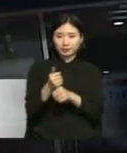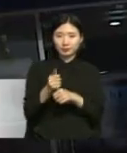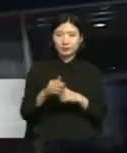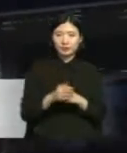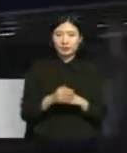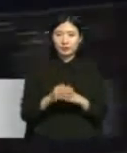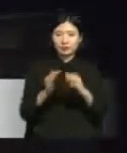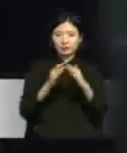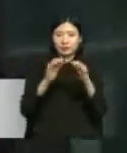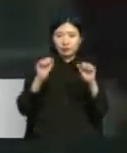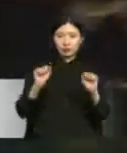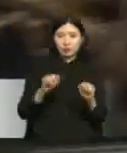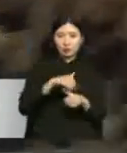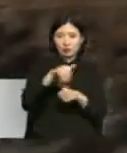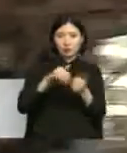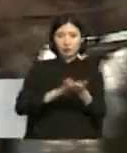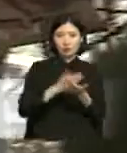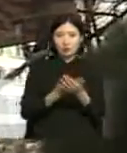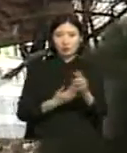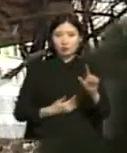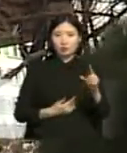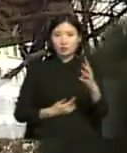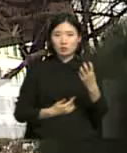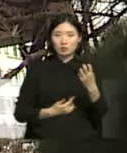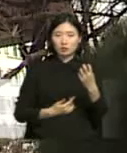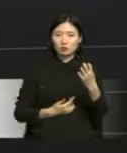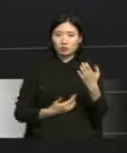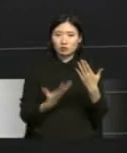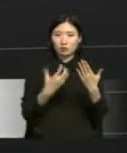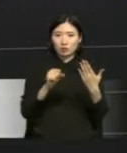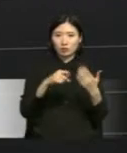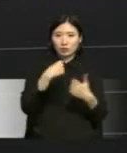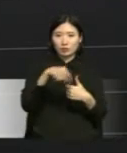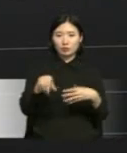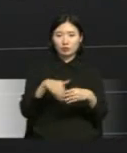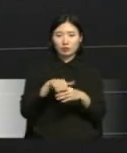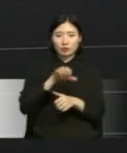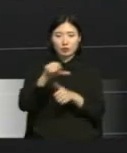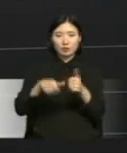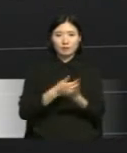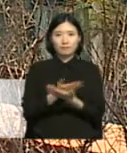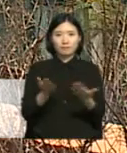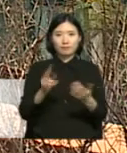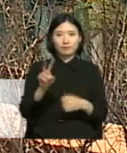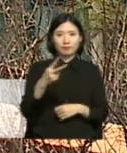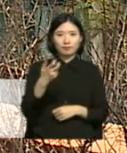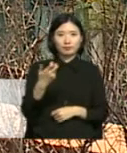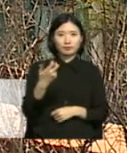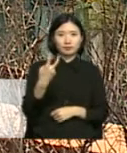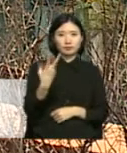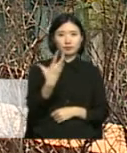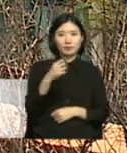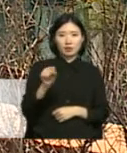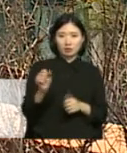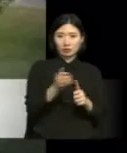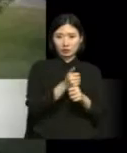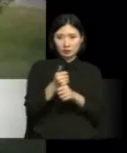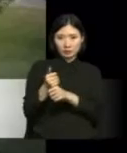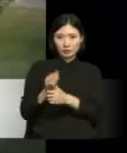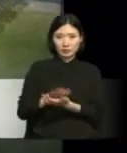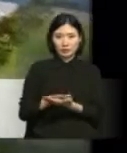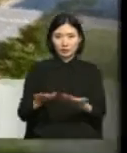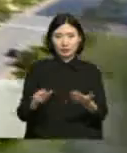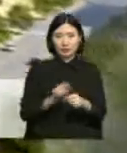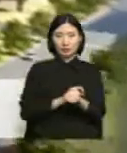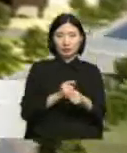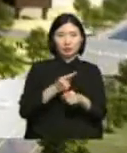여기에 주거환경 개선 등에 649억 원을, 교육과 문화환경 제공에 272억 원을 편성했습니다.